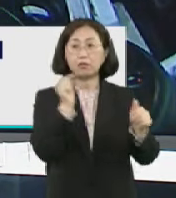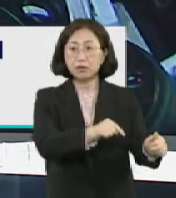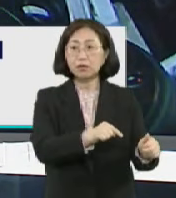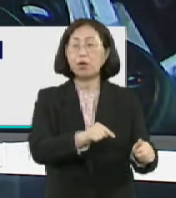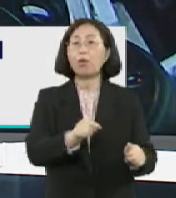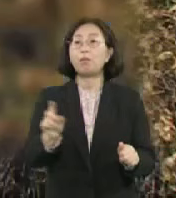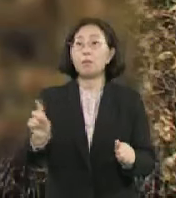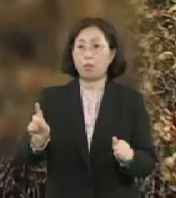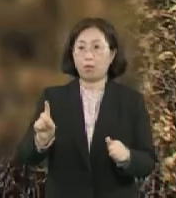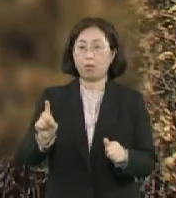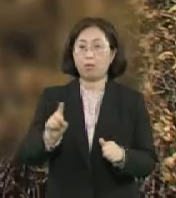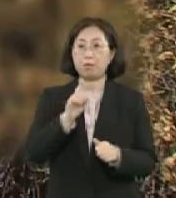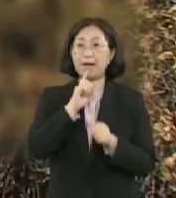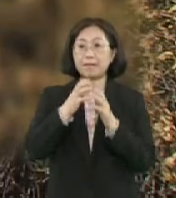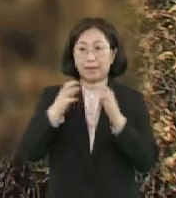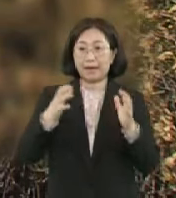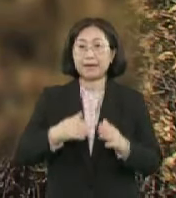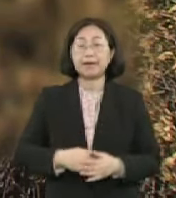보도입니다.